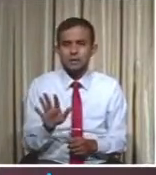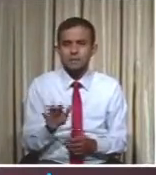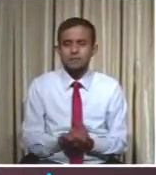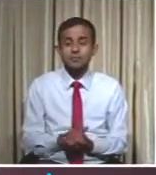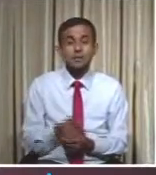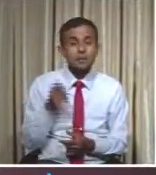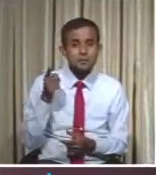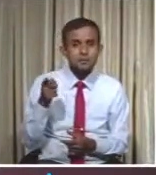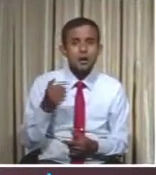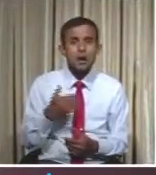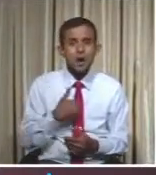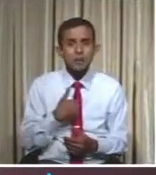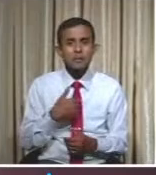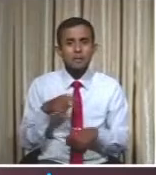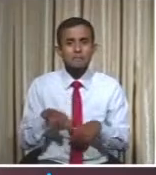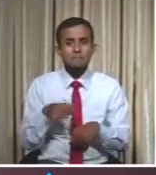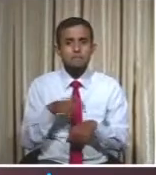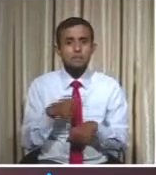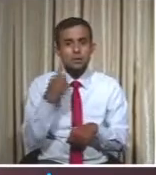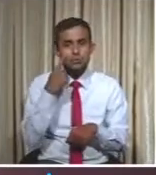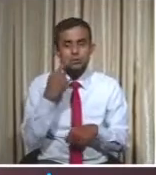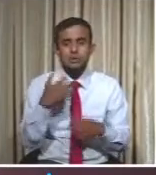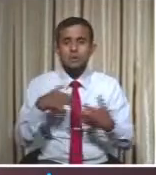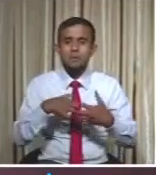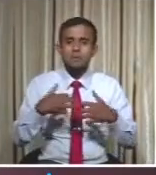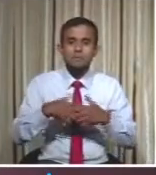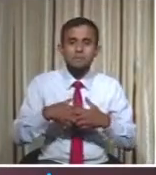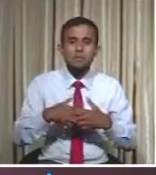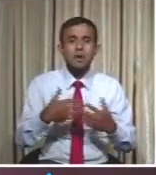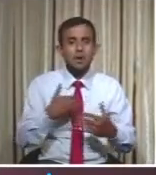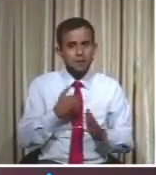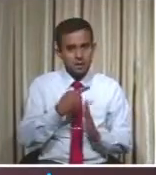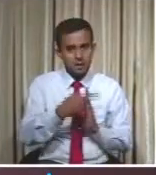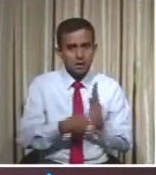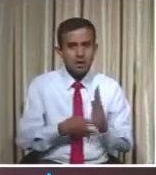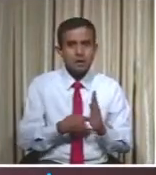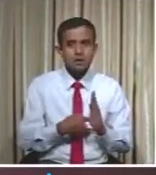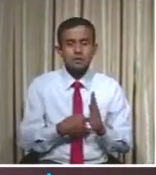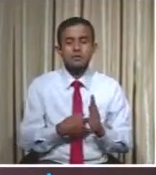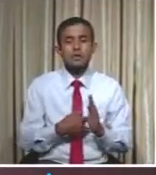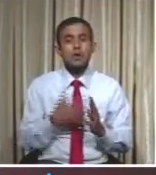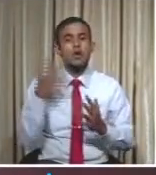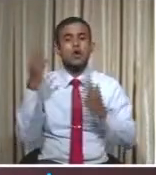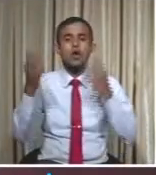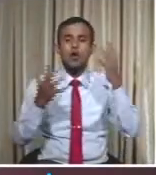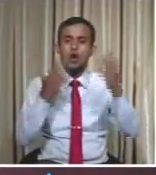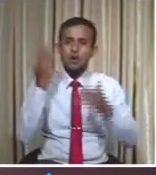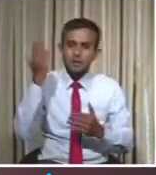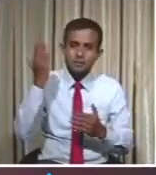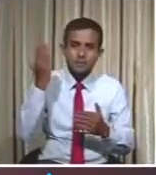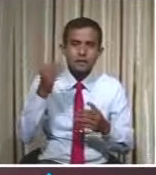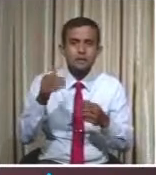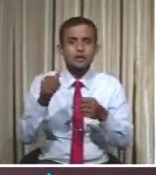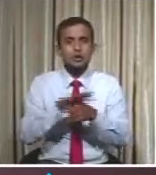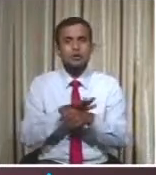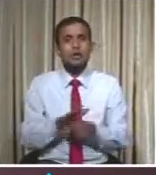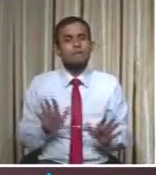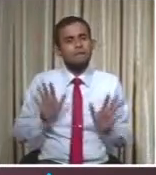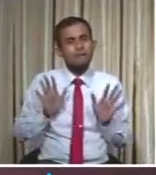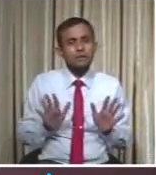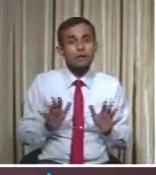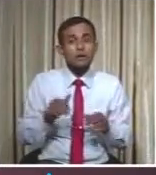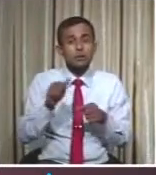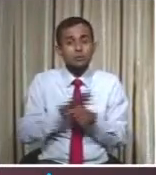මේ අපි මේ මොහොතේ මූණ දෙන අර්බුද අපේ රට ගත්තත් ලෝකය ගත්තත් කොවිඩ් වලට විතරක්